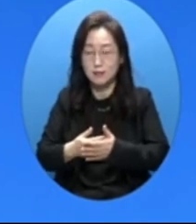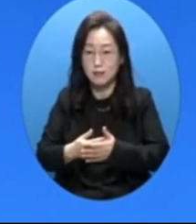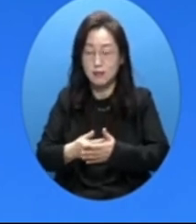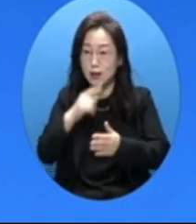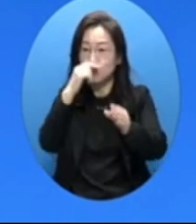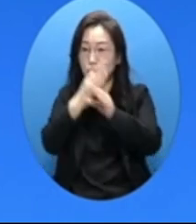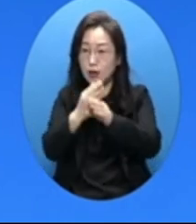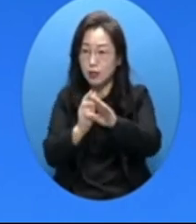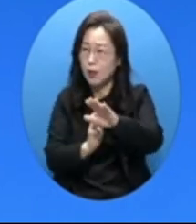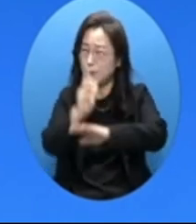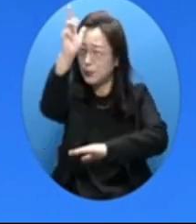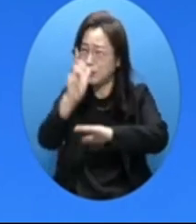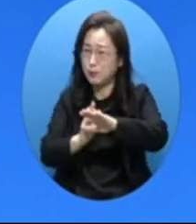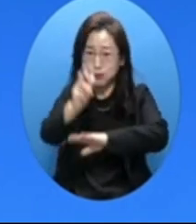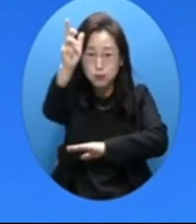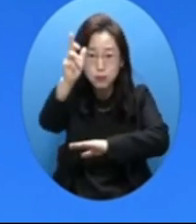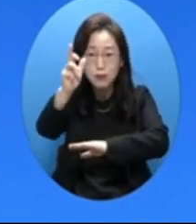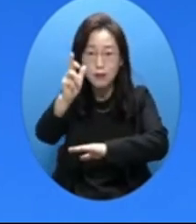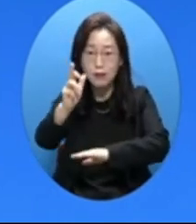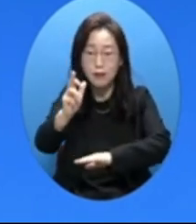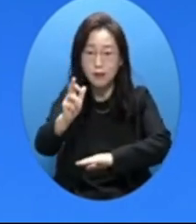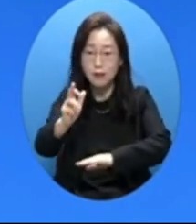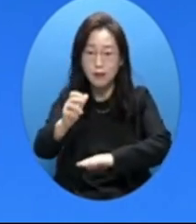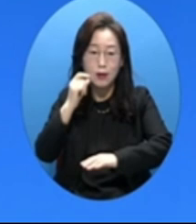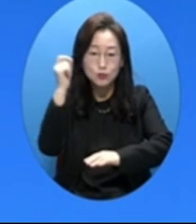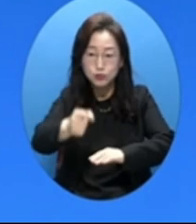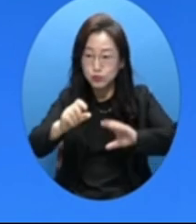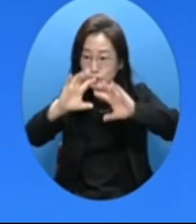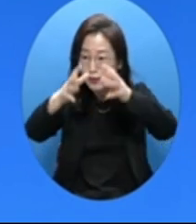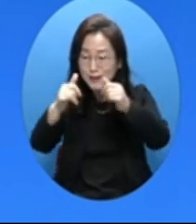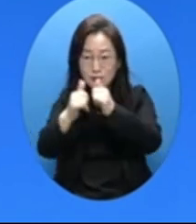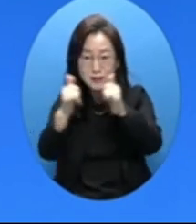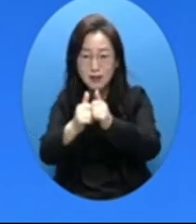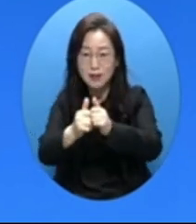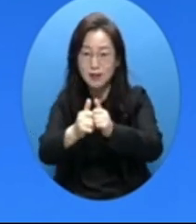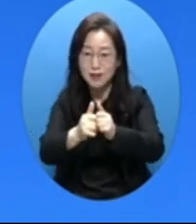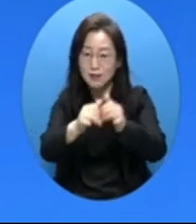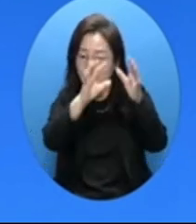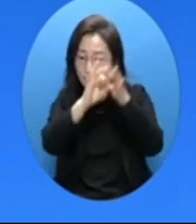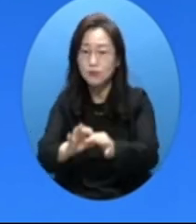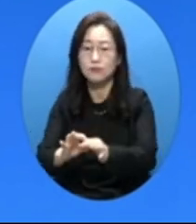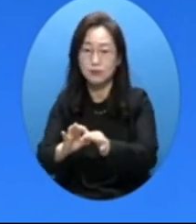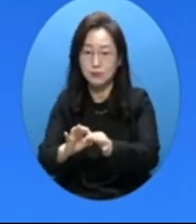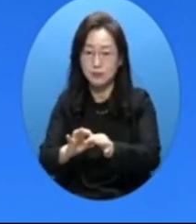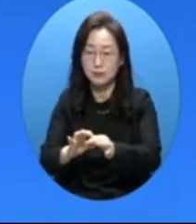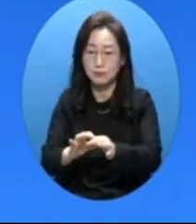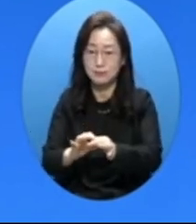밤낮 북한의 미사를 쏴야 된다 그러고 그날의 전쟁은 끝이 보이지 않고